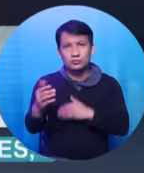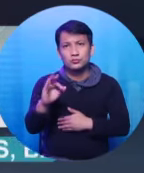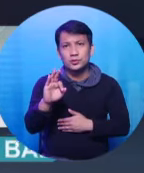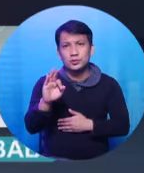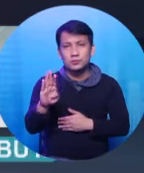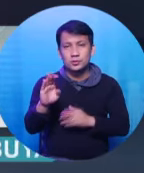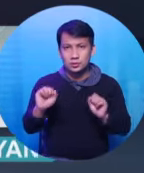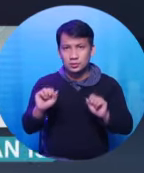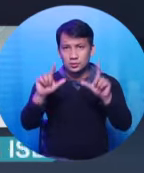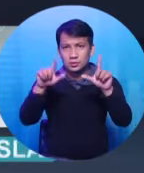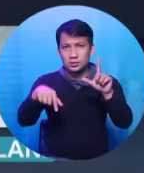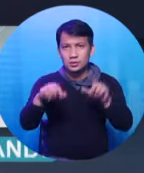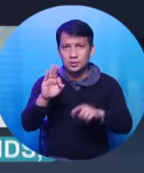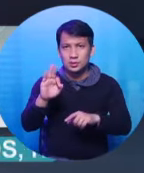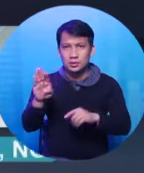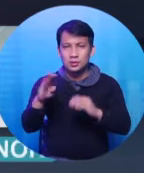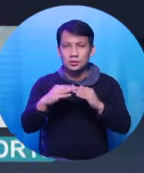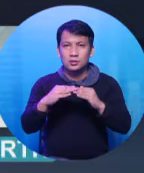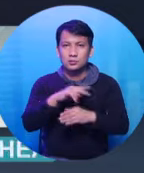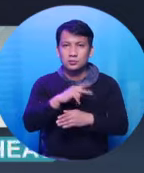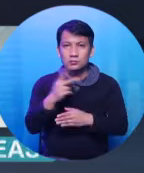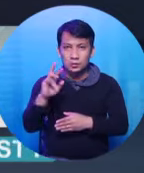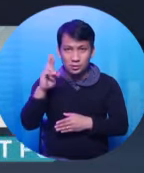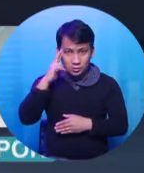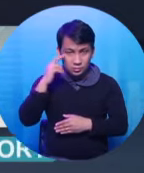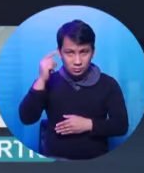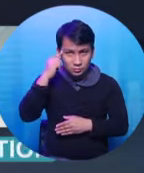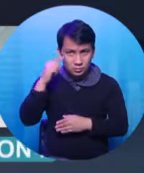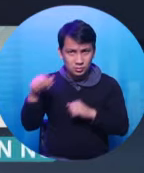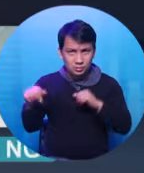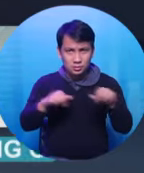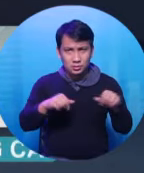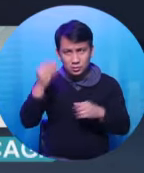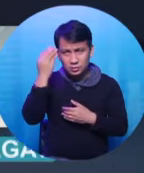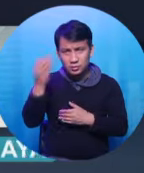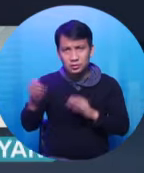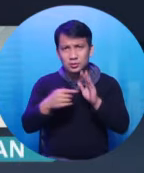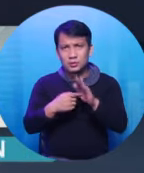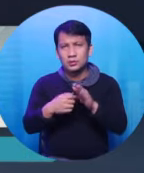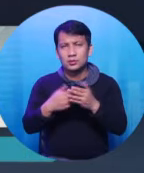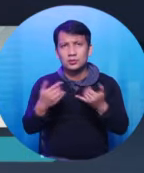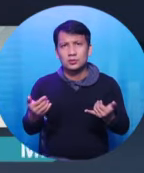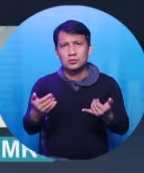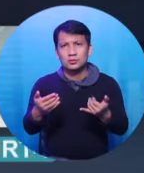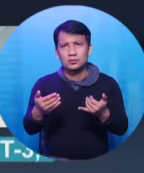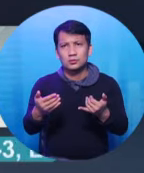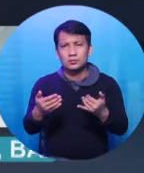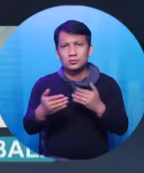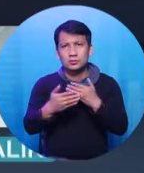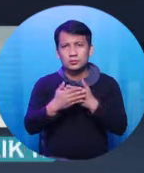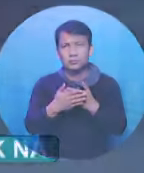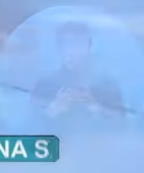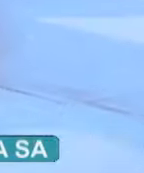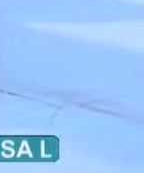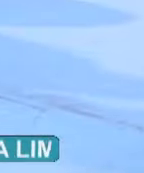Facebook Live, tutok lang sa Facebook pages ng Rapi Tulfo in Action at 1PH para sa bagong link.